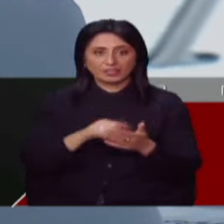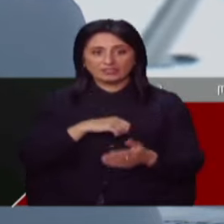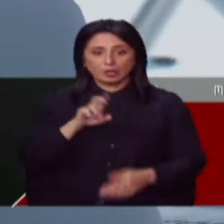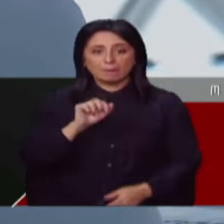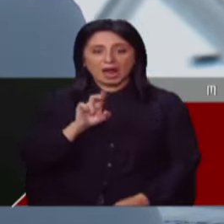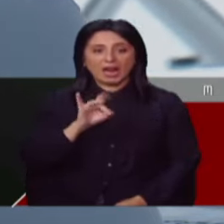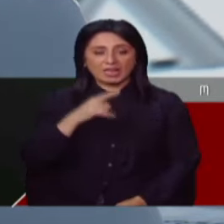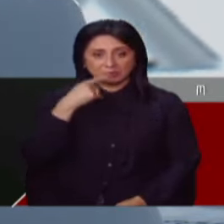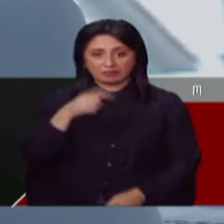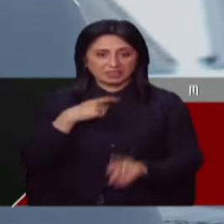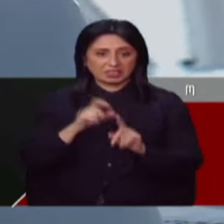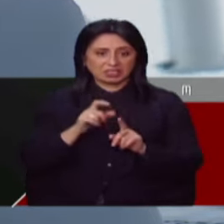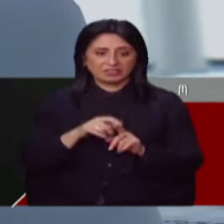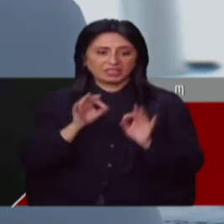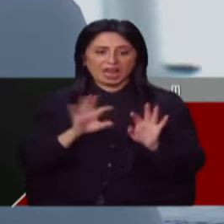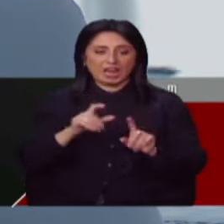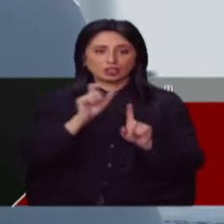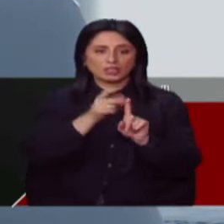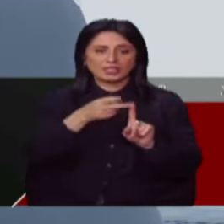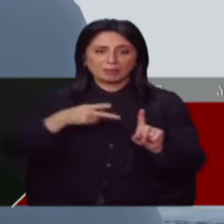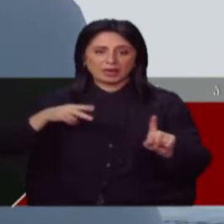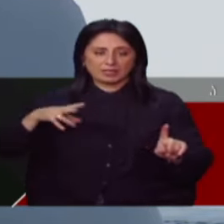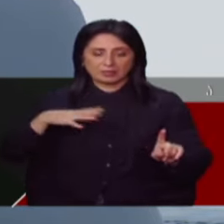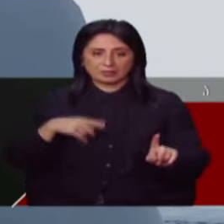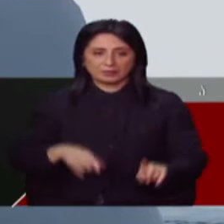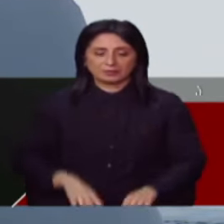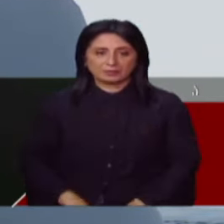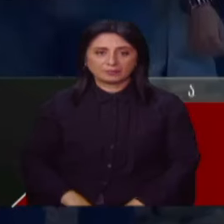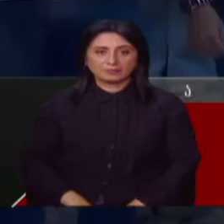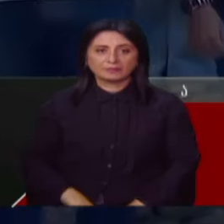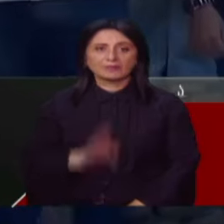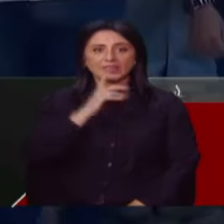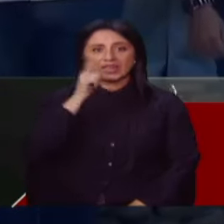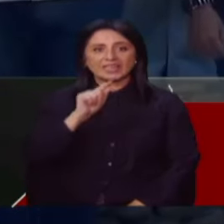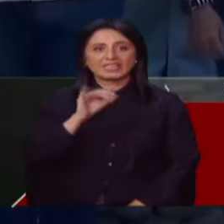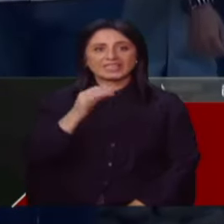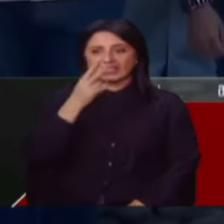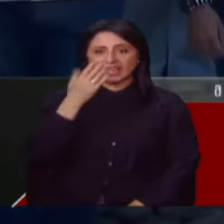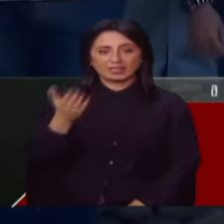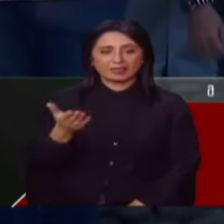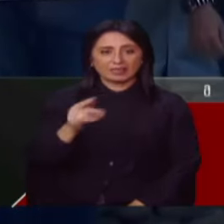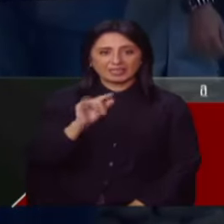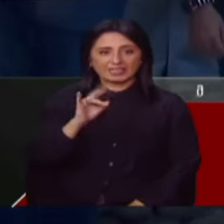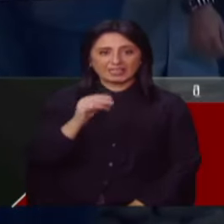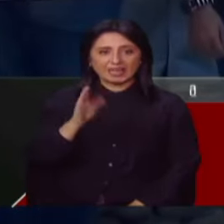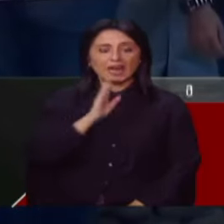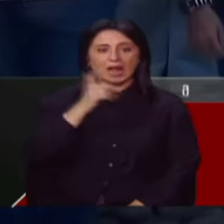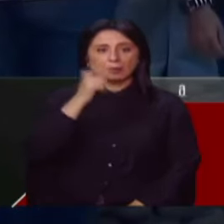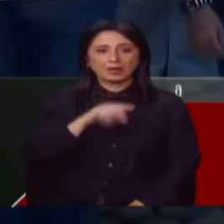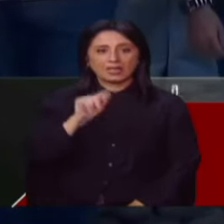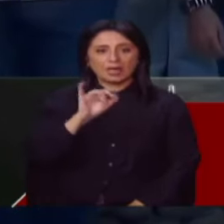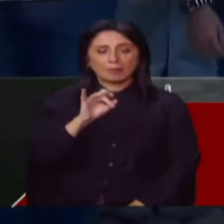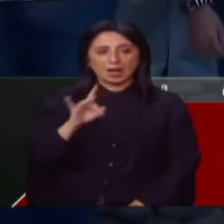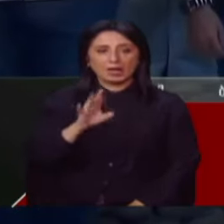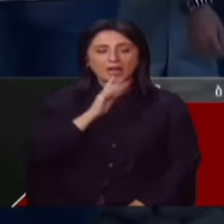თავად ბაქრაძე ფიქრობს, რომ მის სიტყვებს არასწორი ინტერპრეტაცია მოჰყვა. ქალბატონი თინა დაინახეთ თქვენ დღეს. ქალბატონი